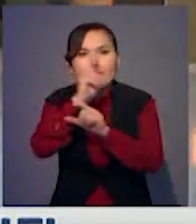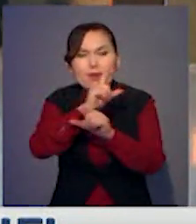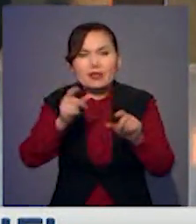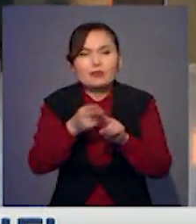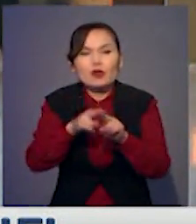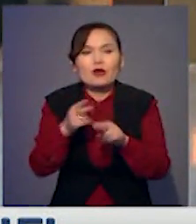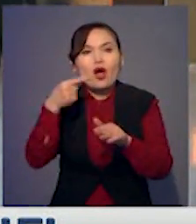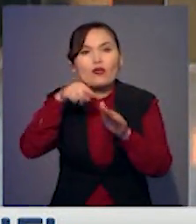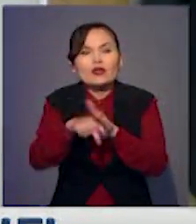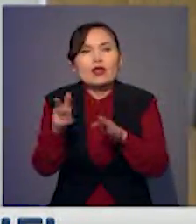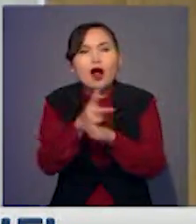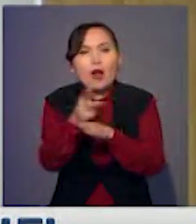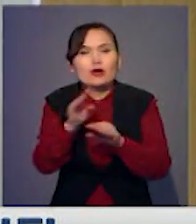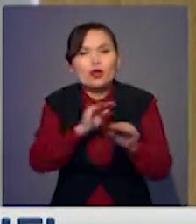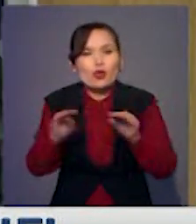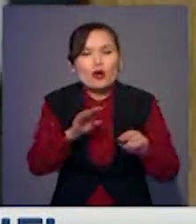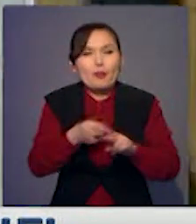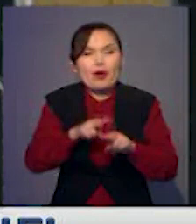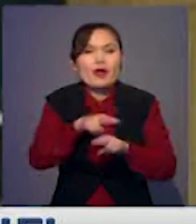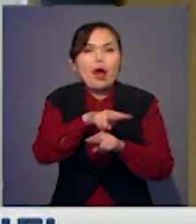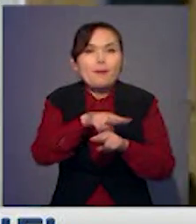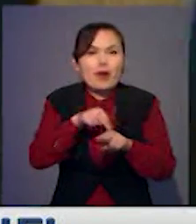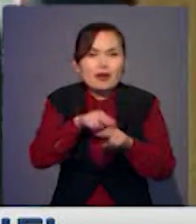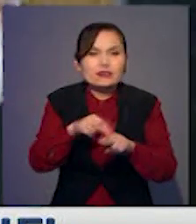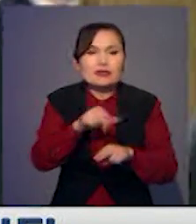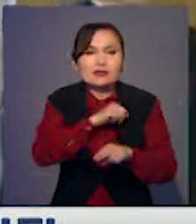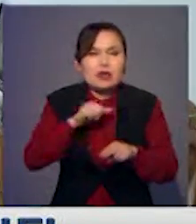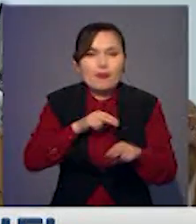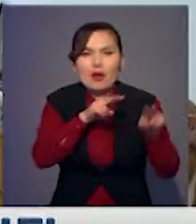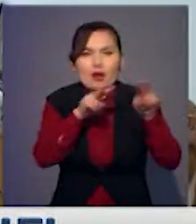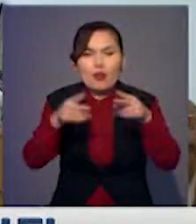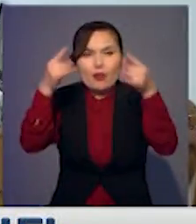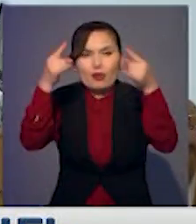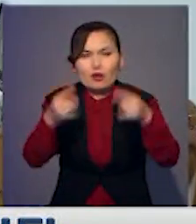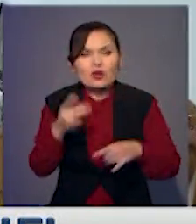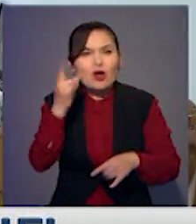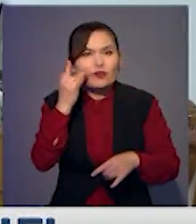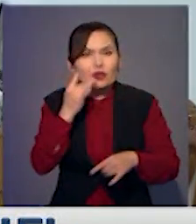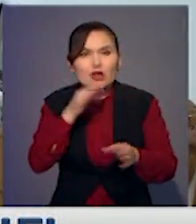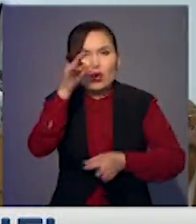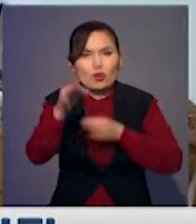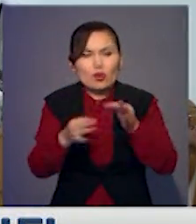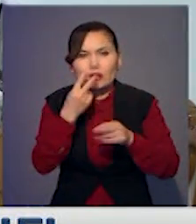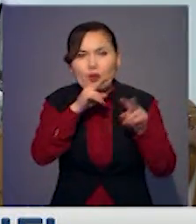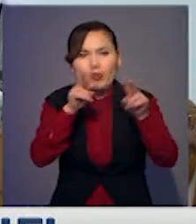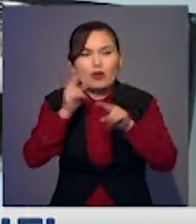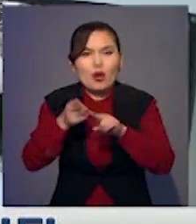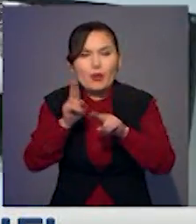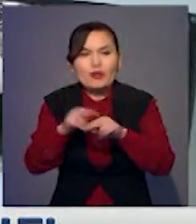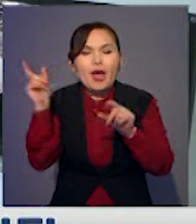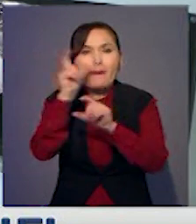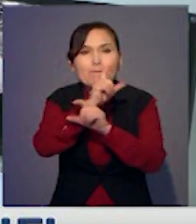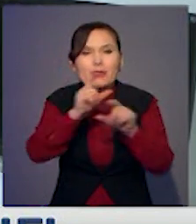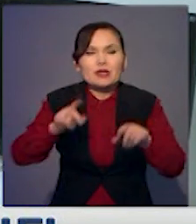камералардың барлығын облыстық полиция департаментінің жедел басқарма орталығы онлайн желісінде бақылап отырады. Мектеп директорының кабинетіне де